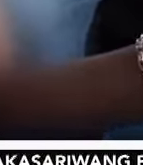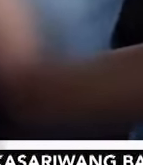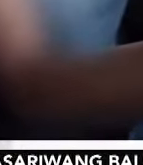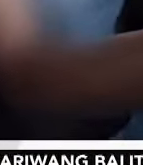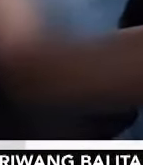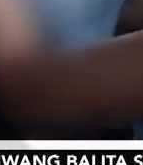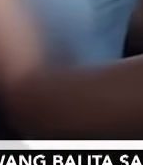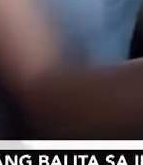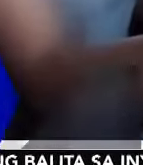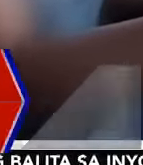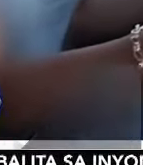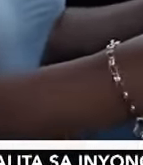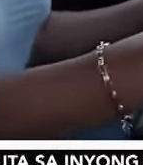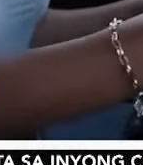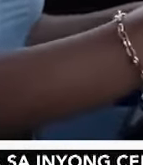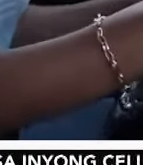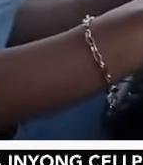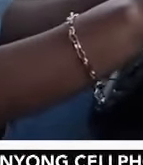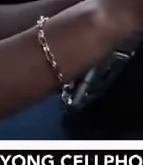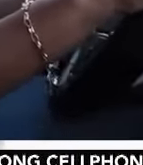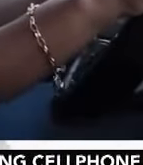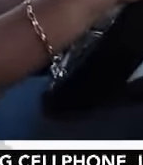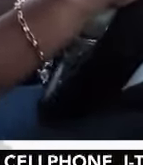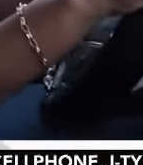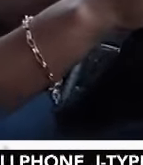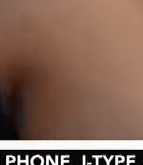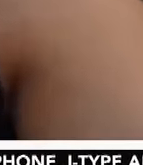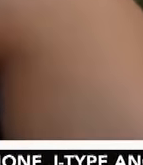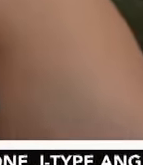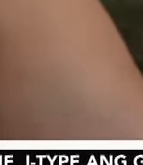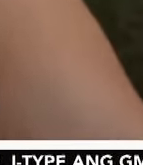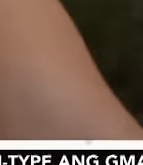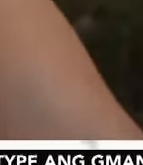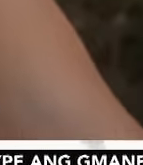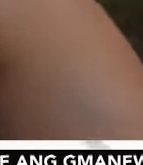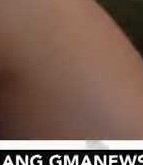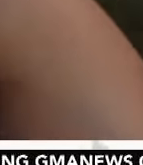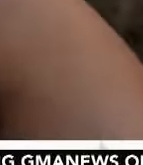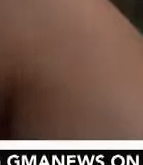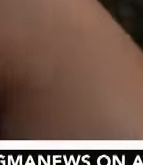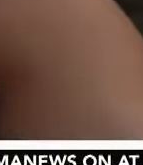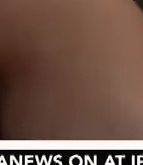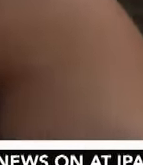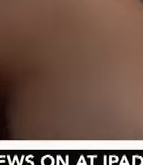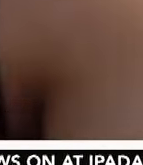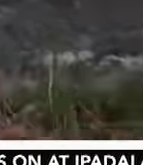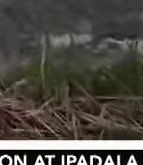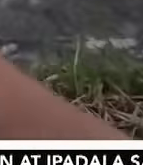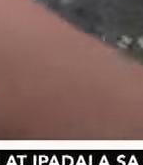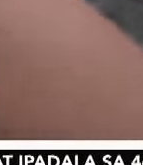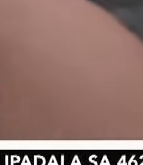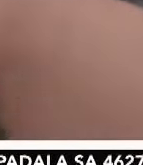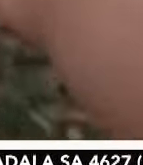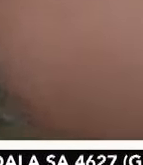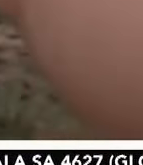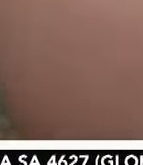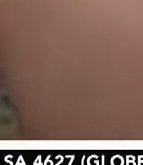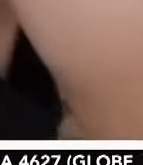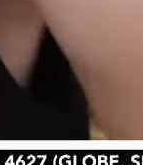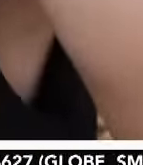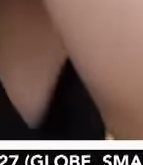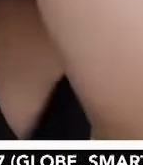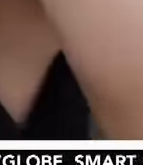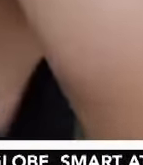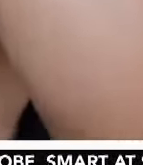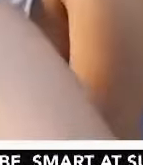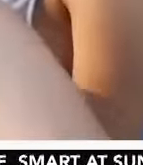plano hanggang sa pagbili namang gamit kasama si Jack. This time around, si Jack naman ang nasa planning stage ng construction